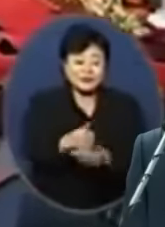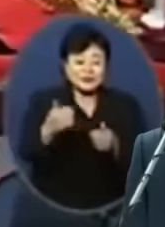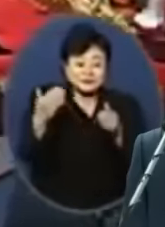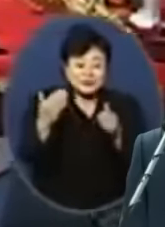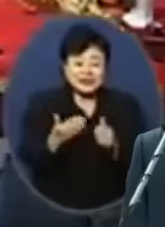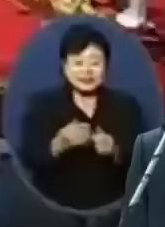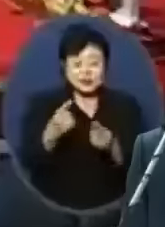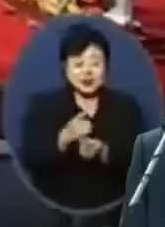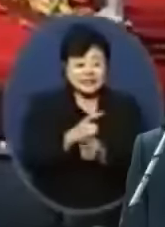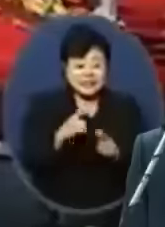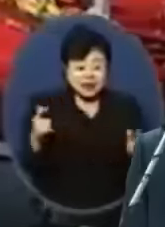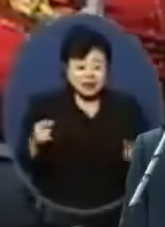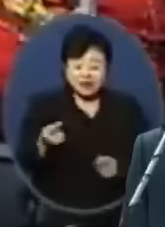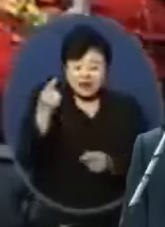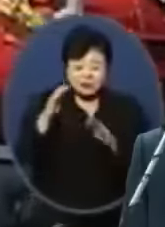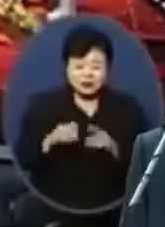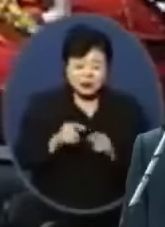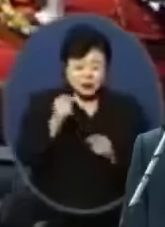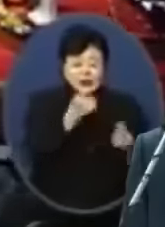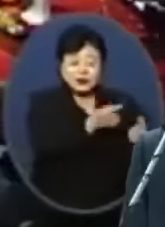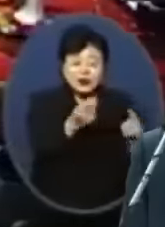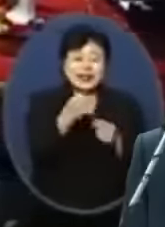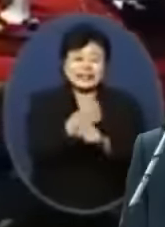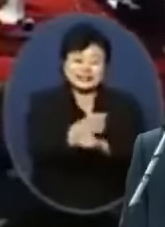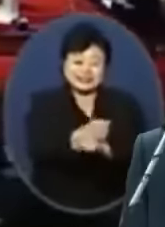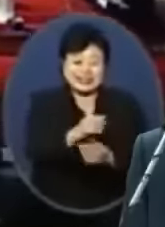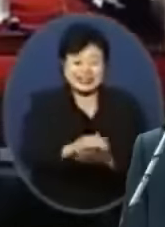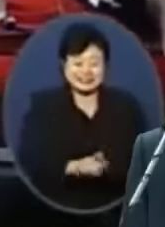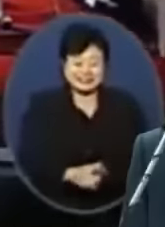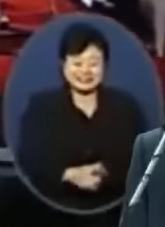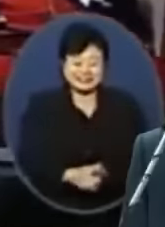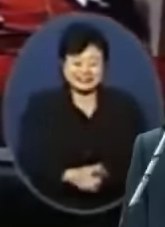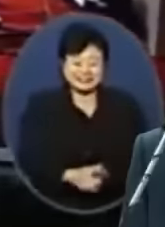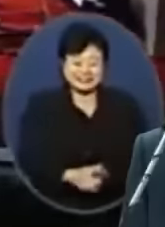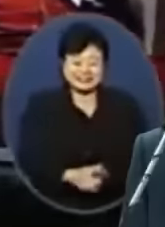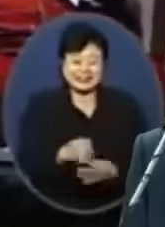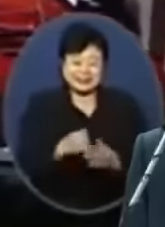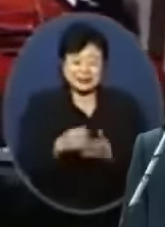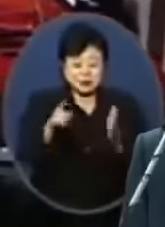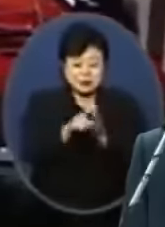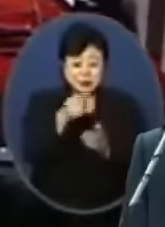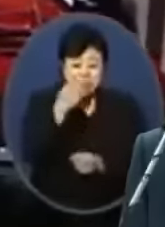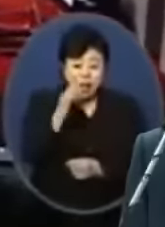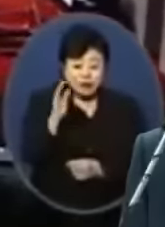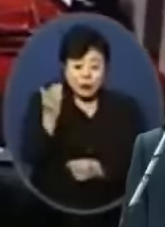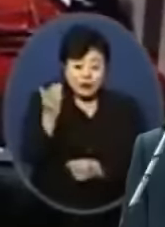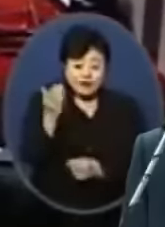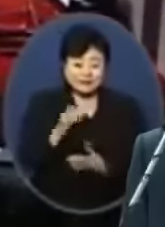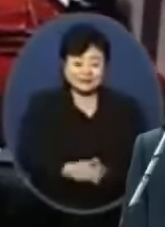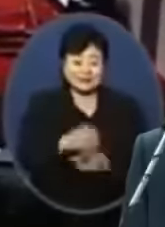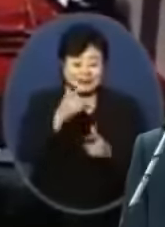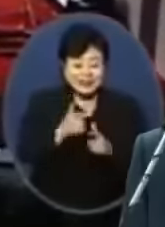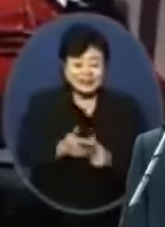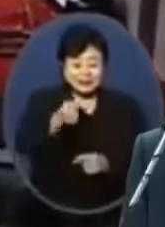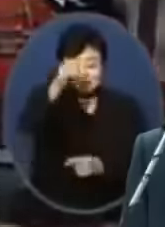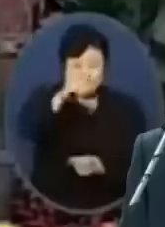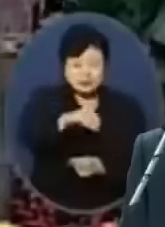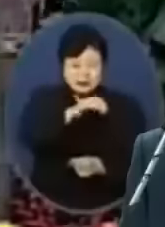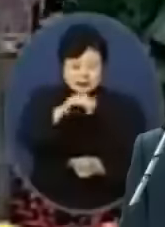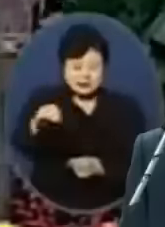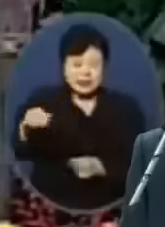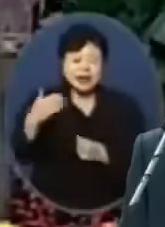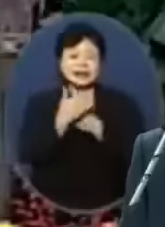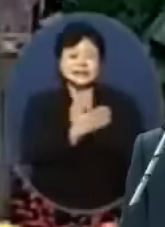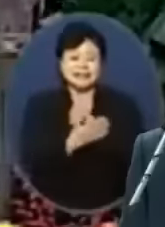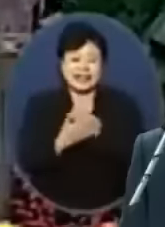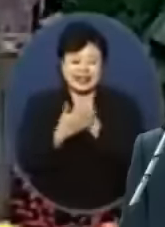주님께서는 변하지 아니하시고 어제나 오늘이나 영원토록 동일하시다는 것입니다. 그러므로 믿을 수가 있지요. 예수님의 십자가 대속의